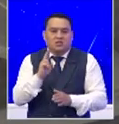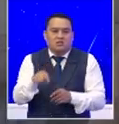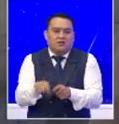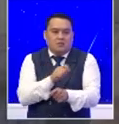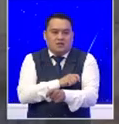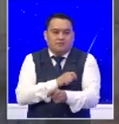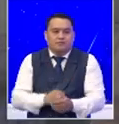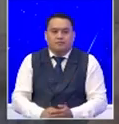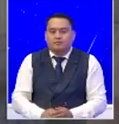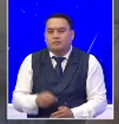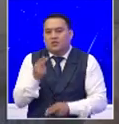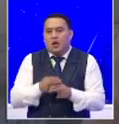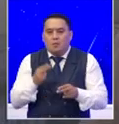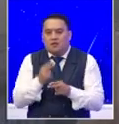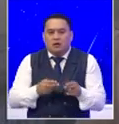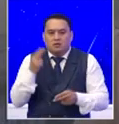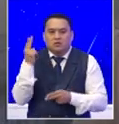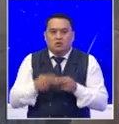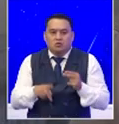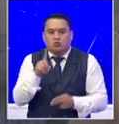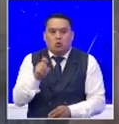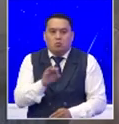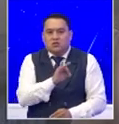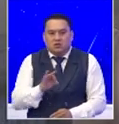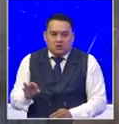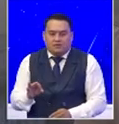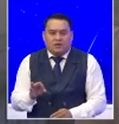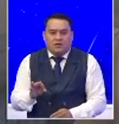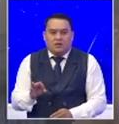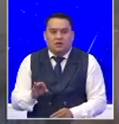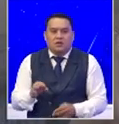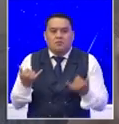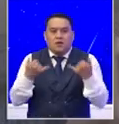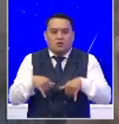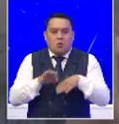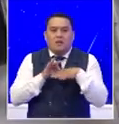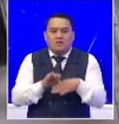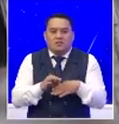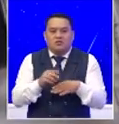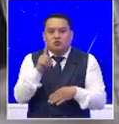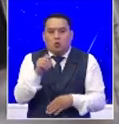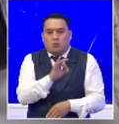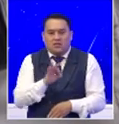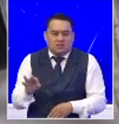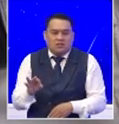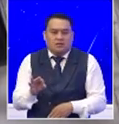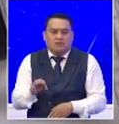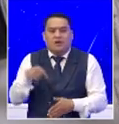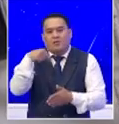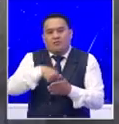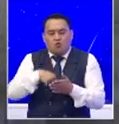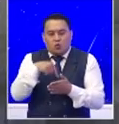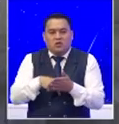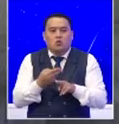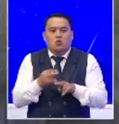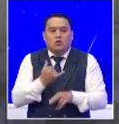метров. Металлоконструкция закончена на 100%. Бетонные работы произведены на 100%. По внутренней части